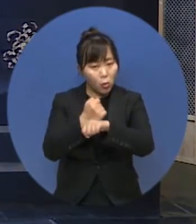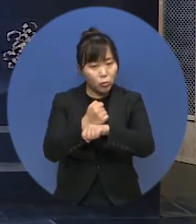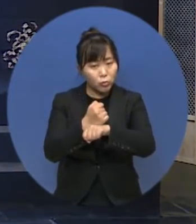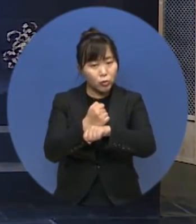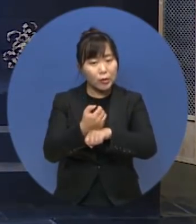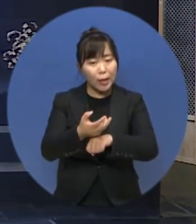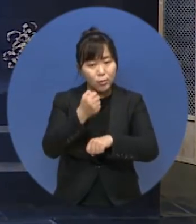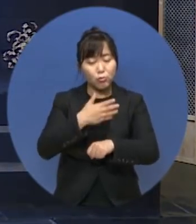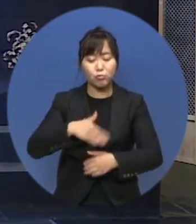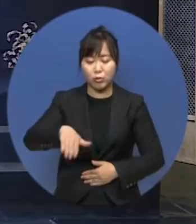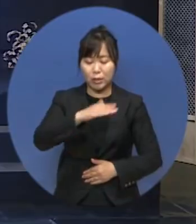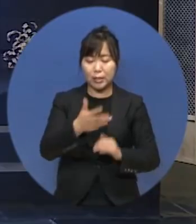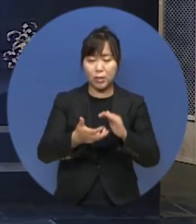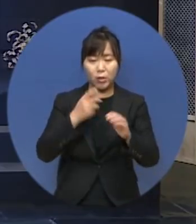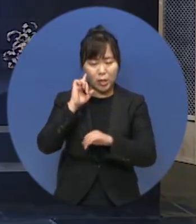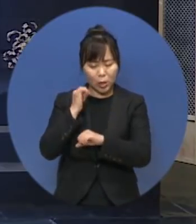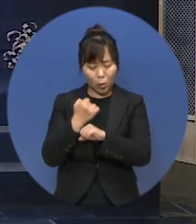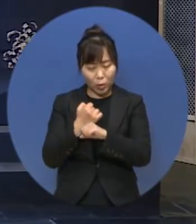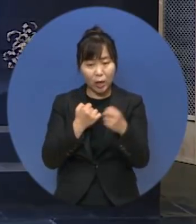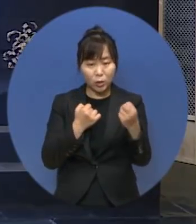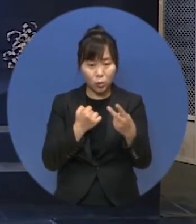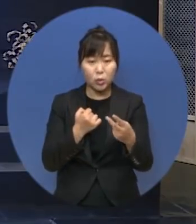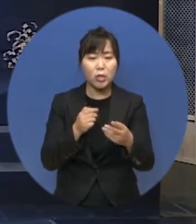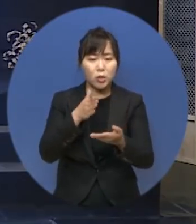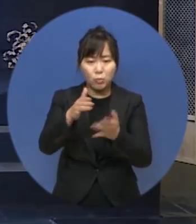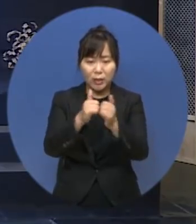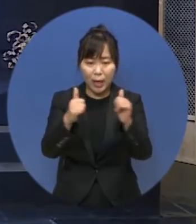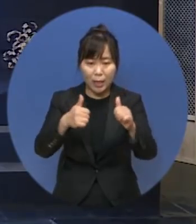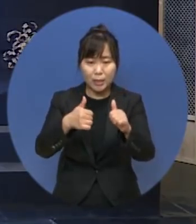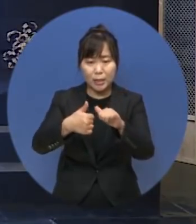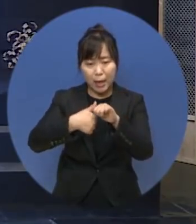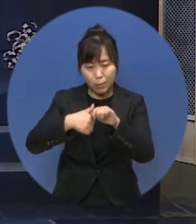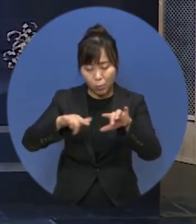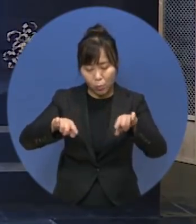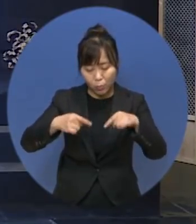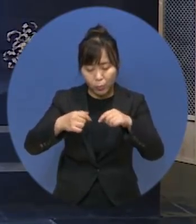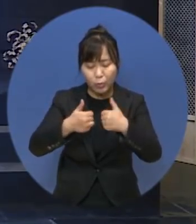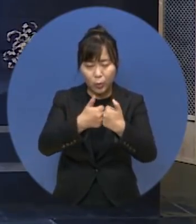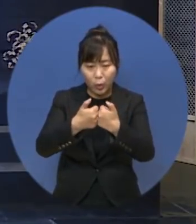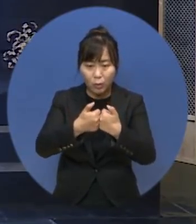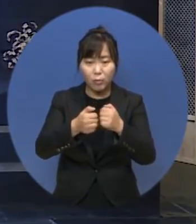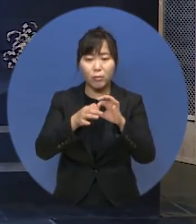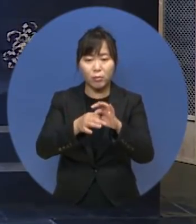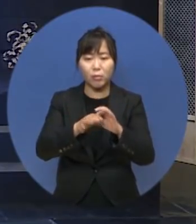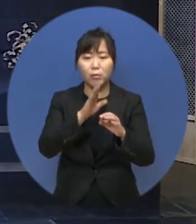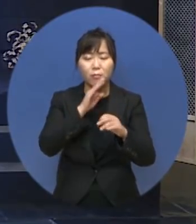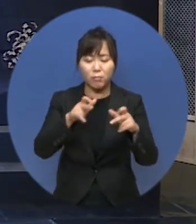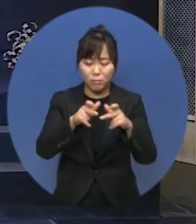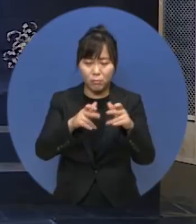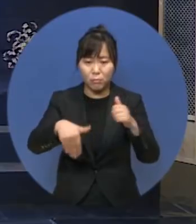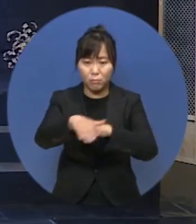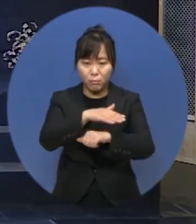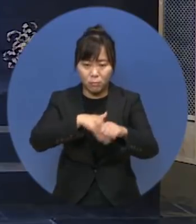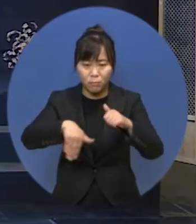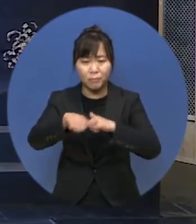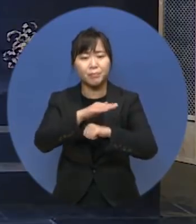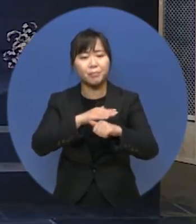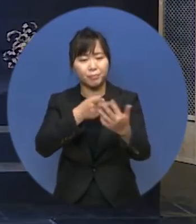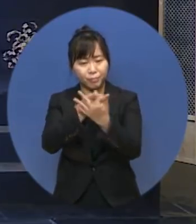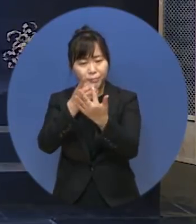바탕으로 저희들은 선행 연구와 전문가 자문회의를 도출해서 실제로 장애인들을 현황을 파악할 수